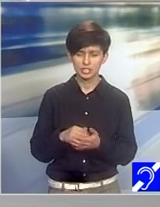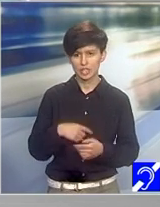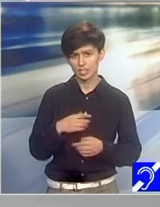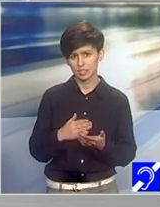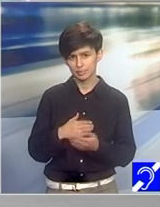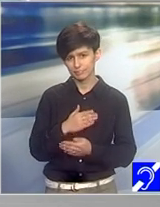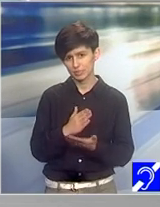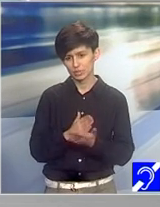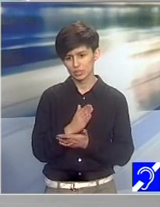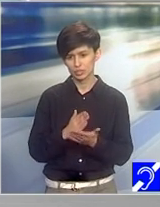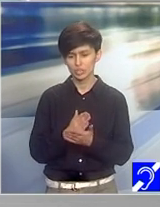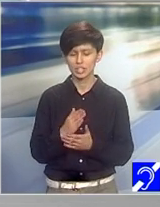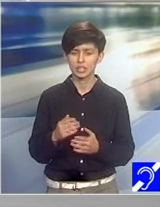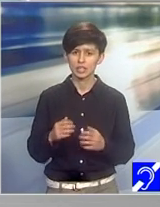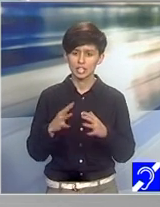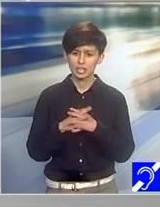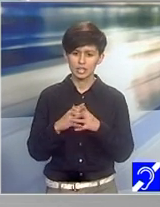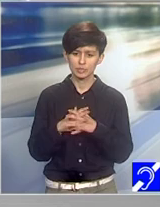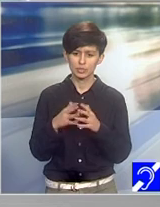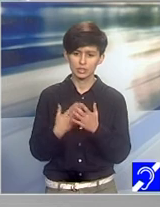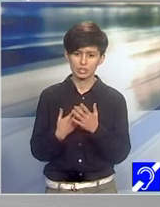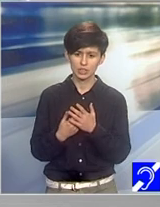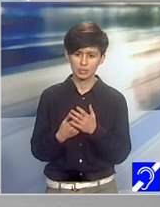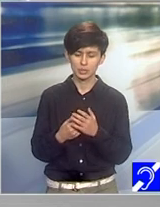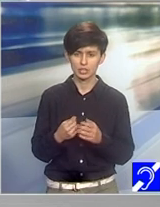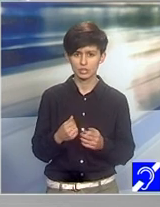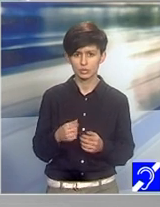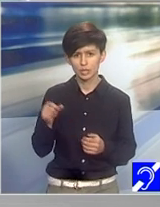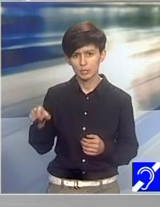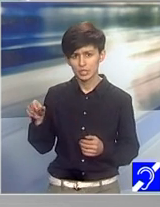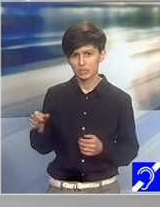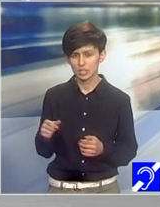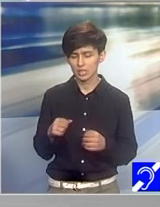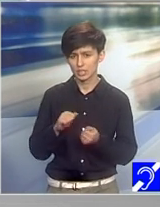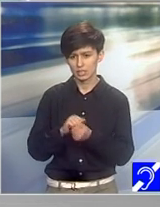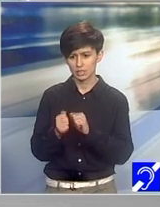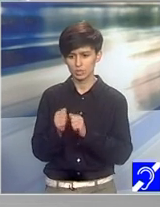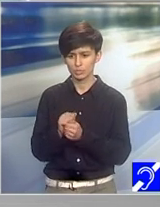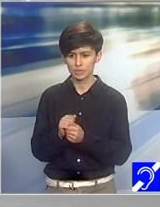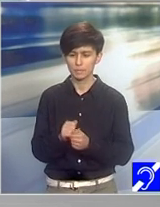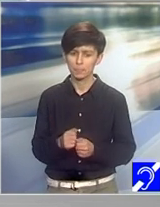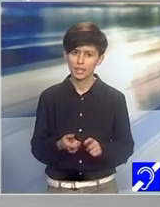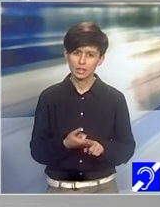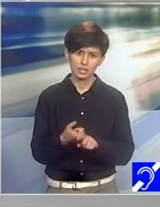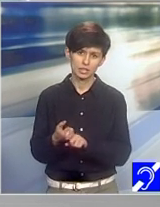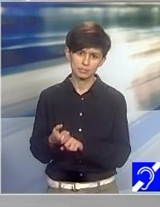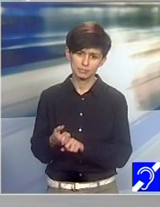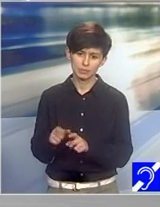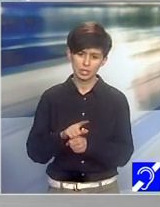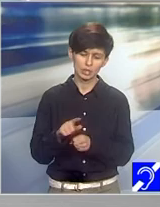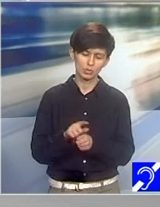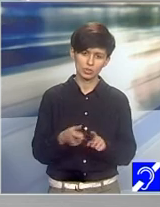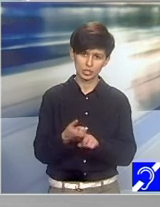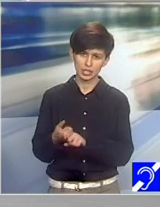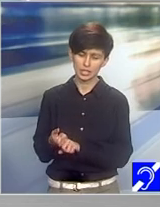pentru cei aflați în linia întâi. Aspecte ale intimității, ale relațiilor dintre soț, soție, copii